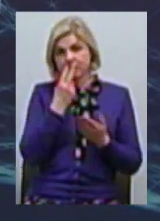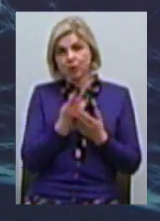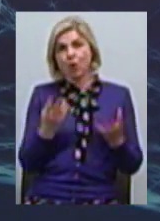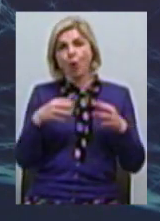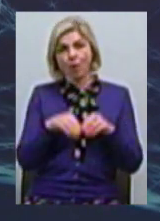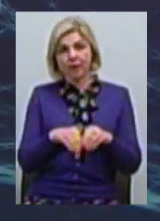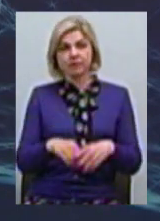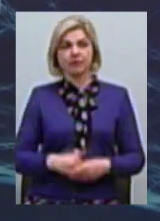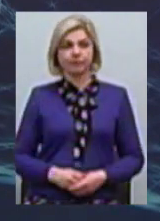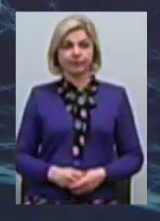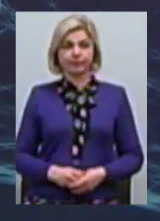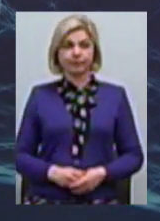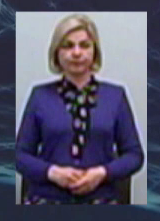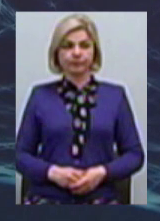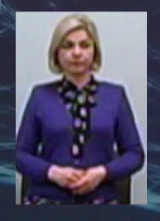комплексно. И